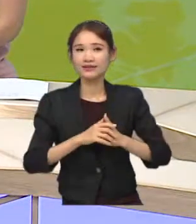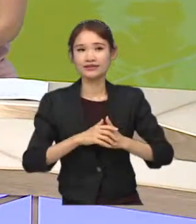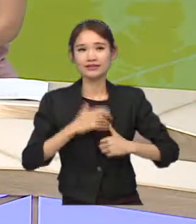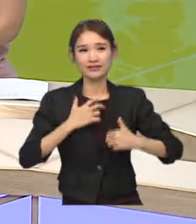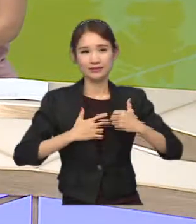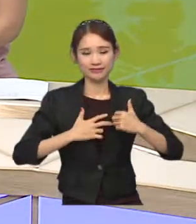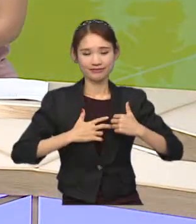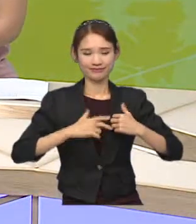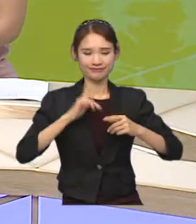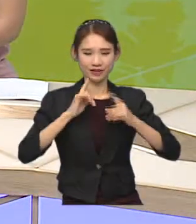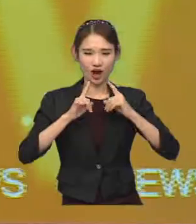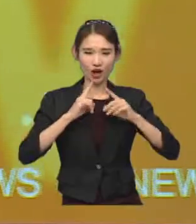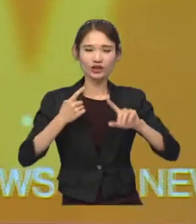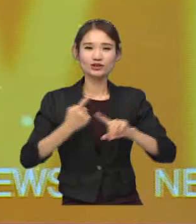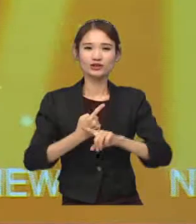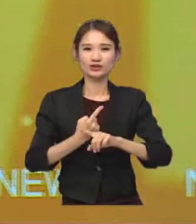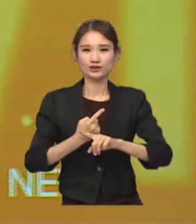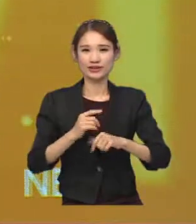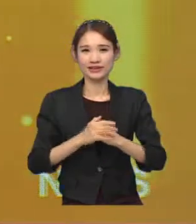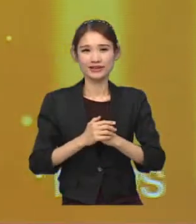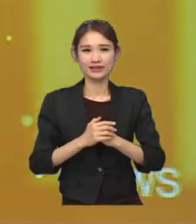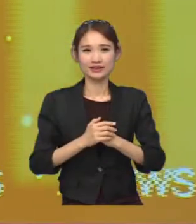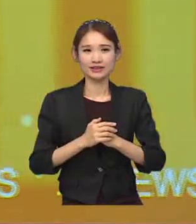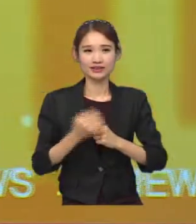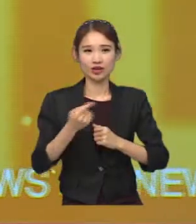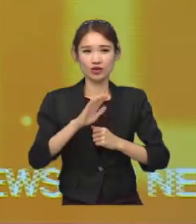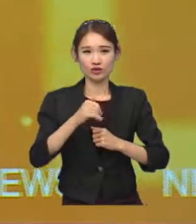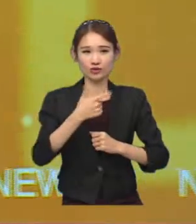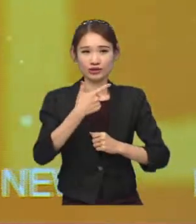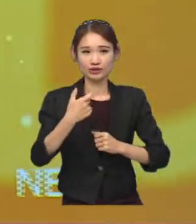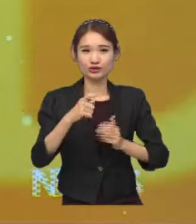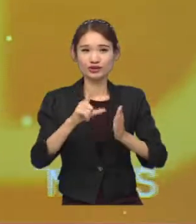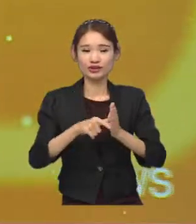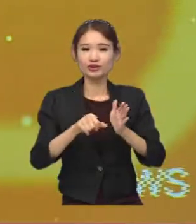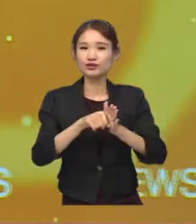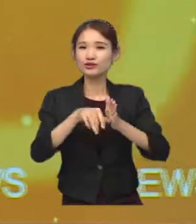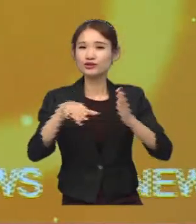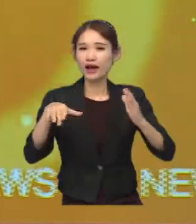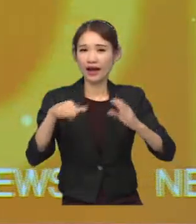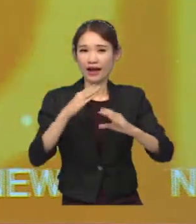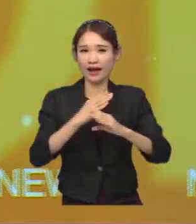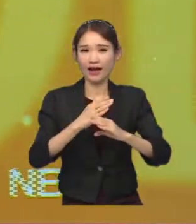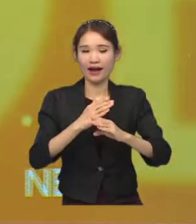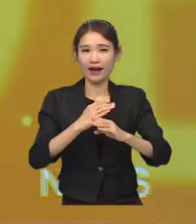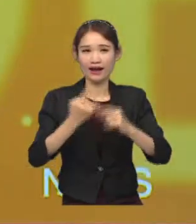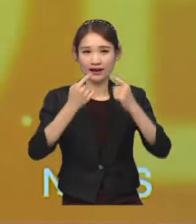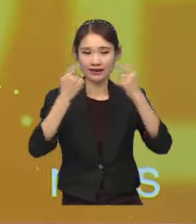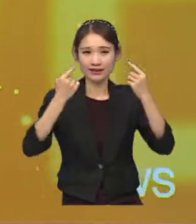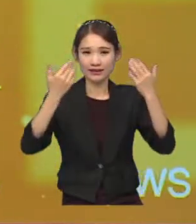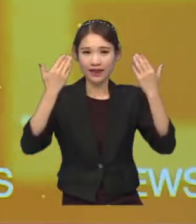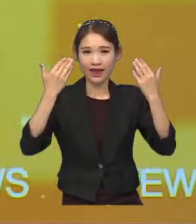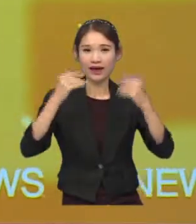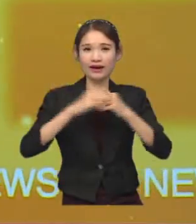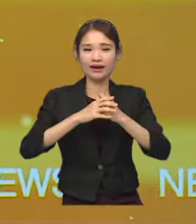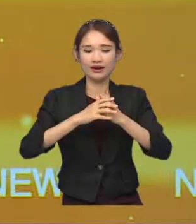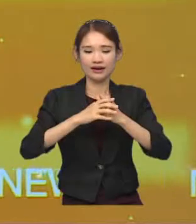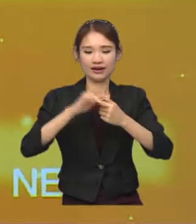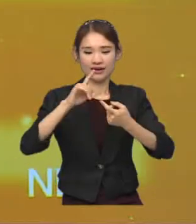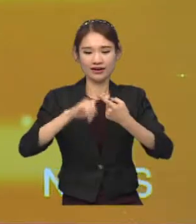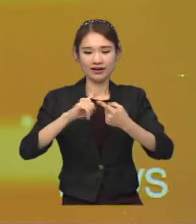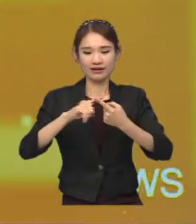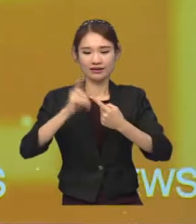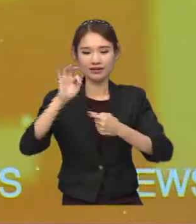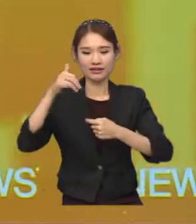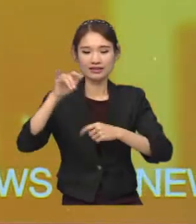2위입니다 4 억 1990년대 아주 유해한 요원 데 대학을 그 인격 자체로 평가는